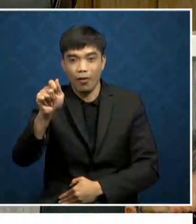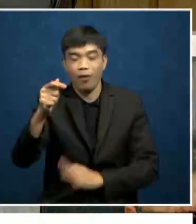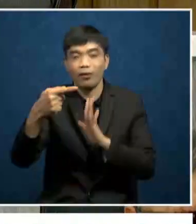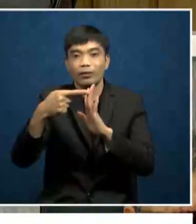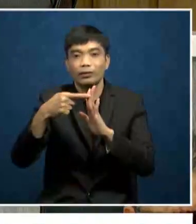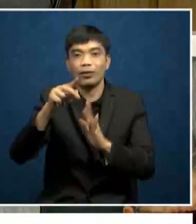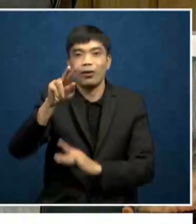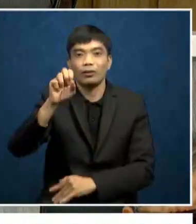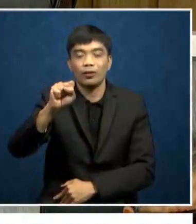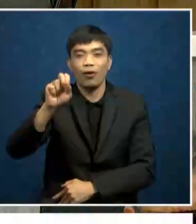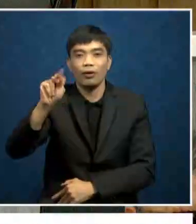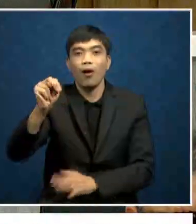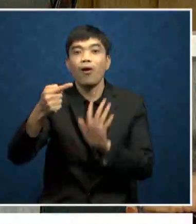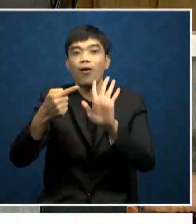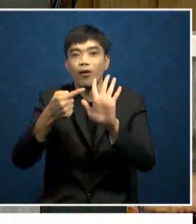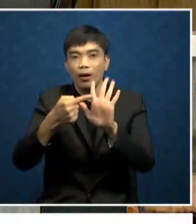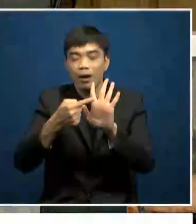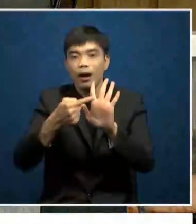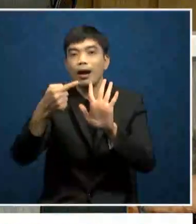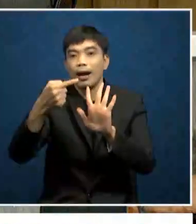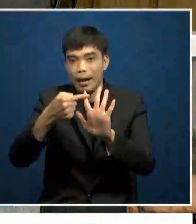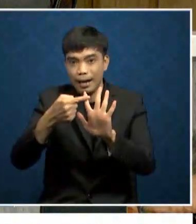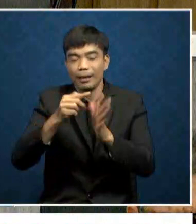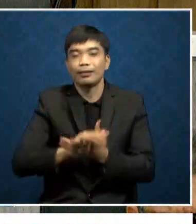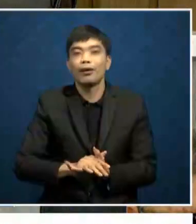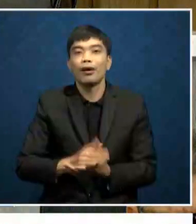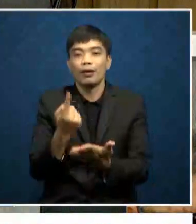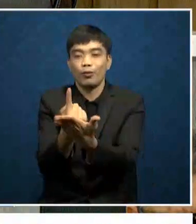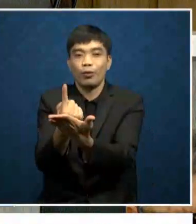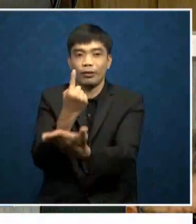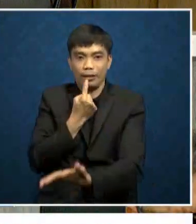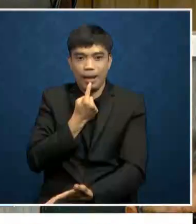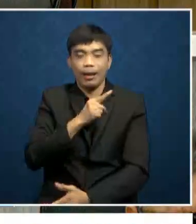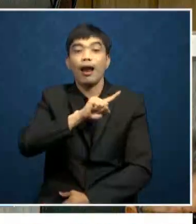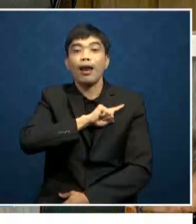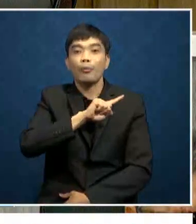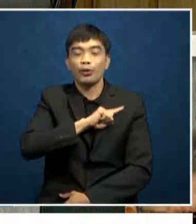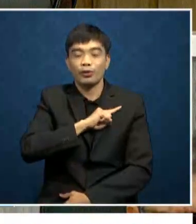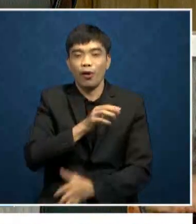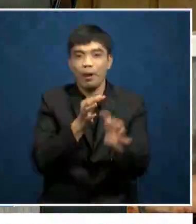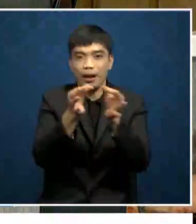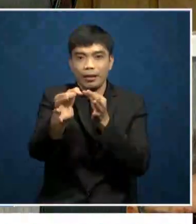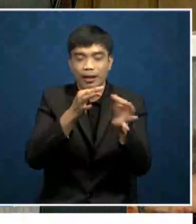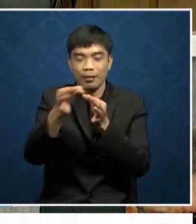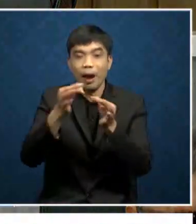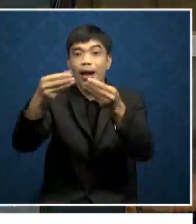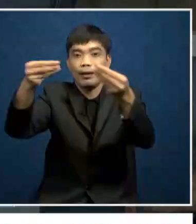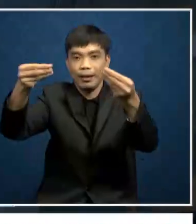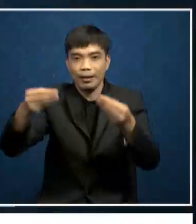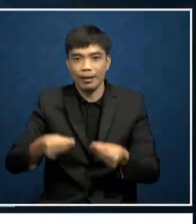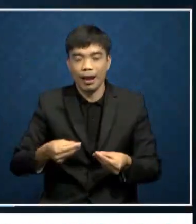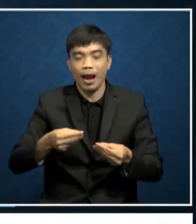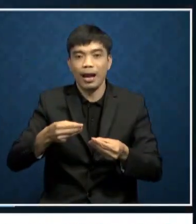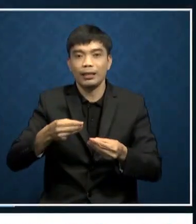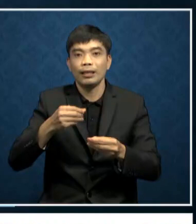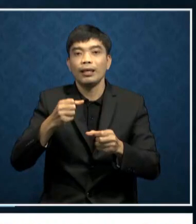กรรมาธิการพลังงานวุฒิสภาให้เป็นผู้แถลงผลการพิจารณารายงานประจำปีงบประมาณ 64ของคณะ